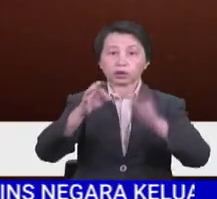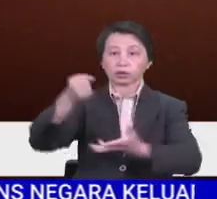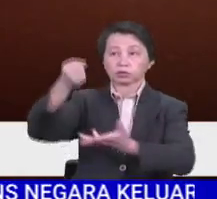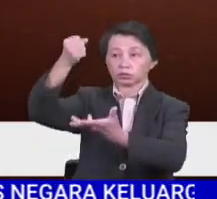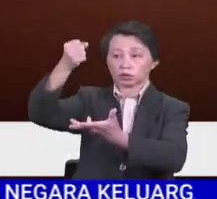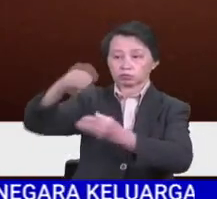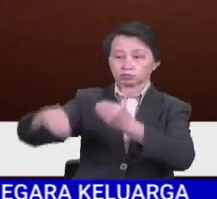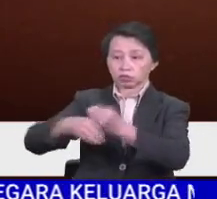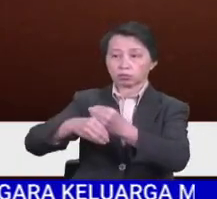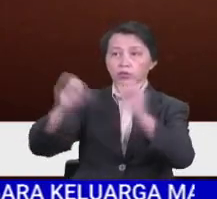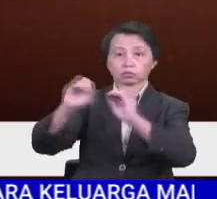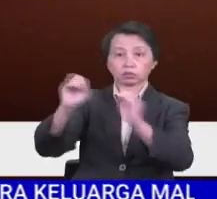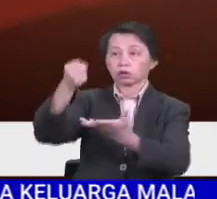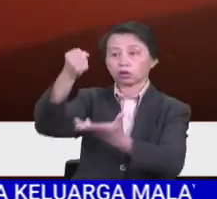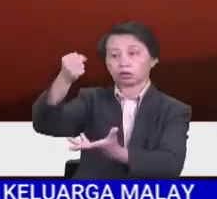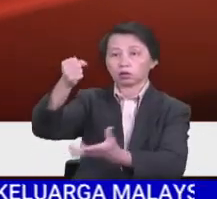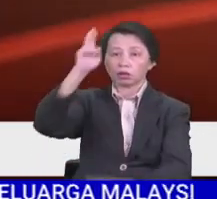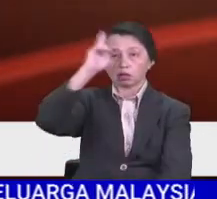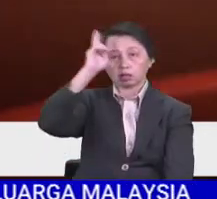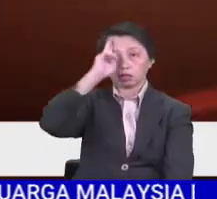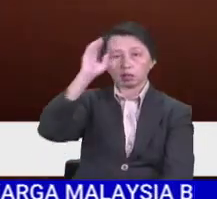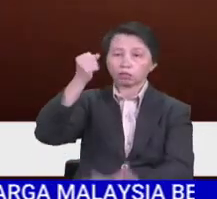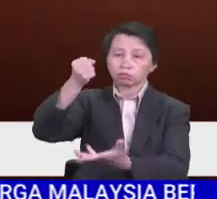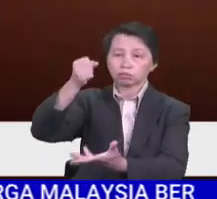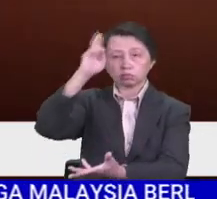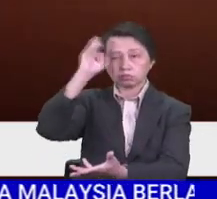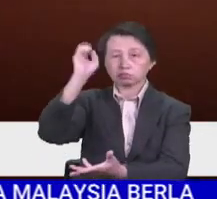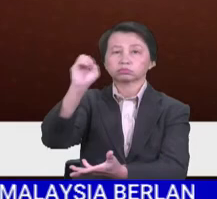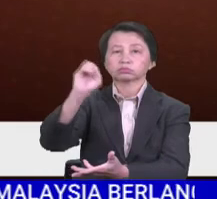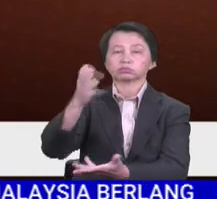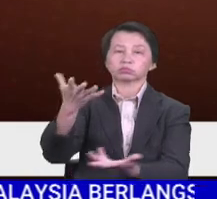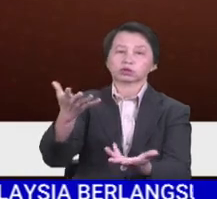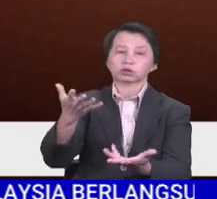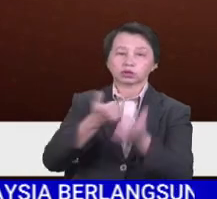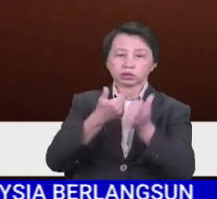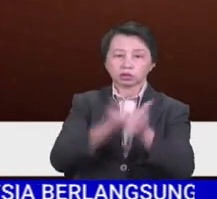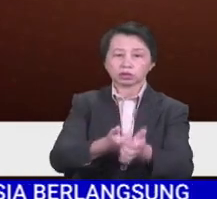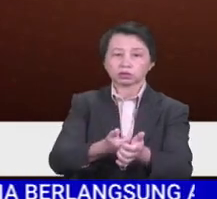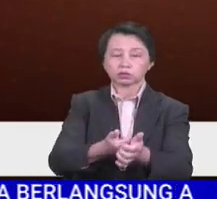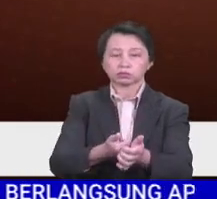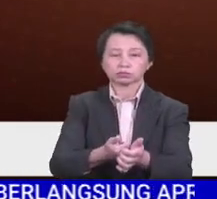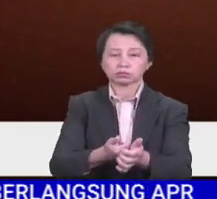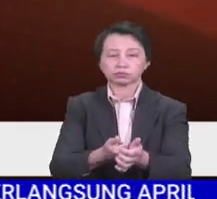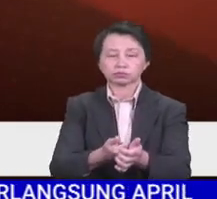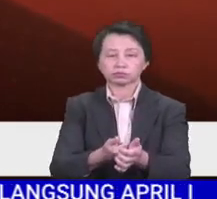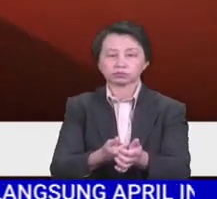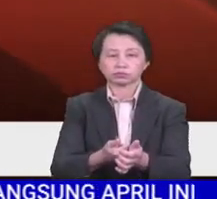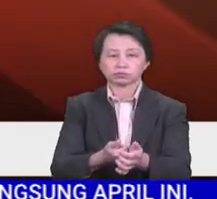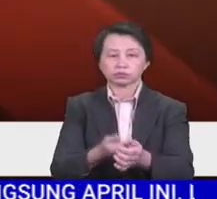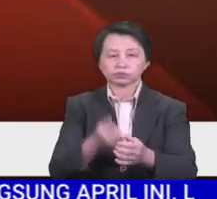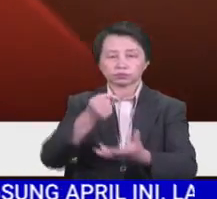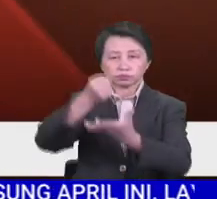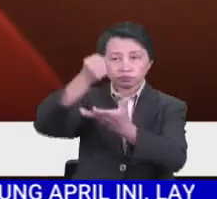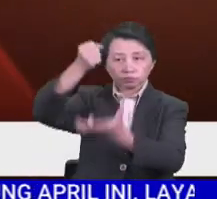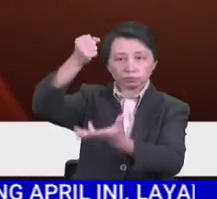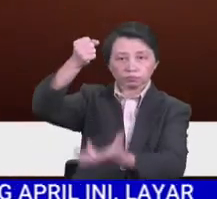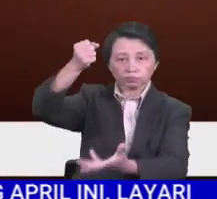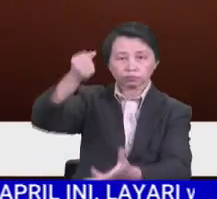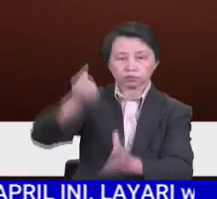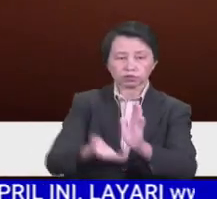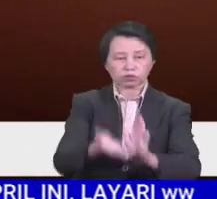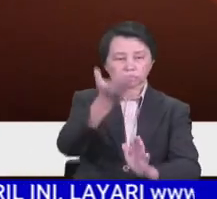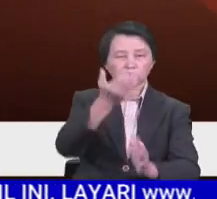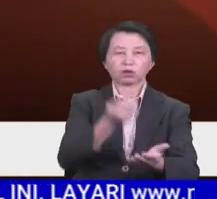yang bertambah dari tahun ke tahun mengikut trend kenaikan mata Wang